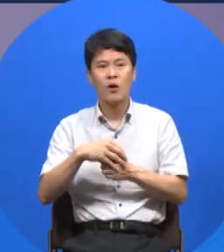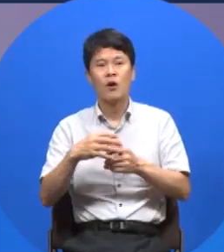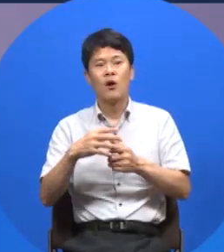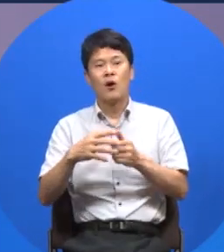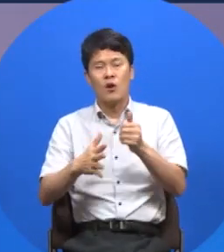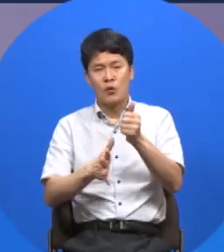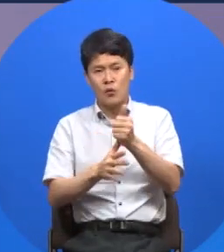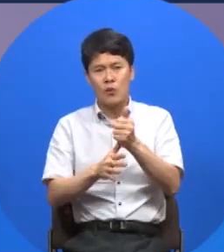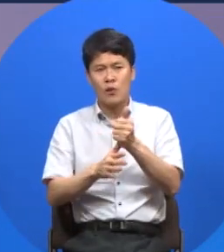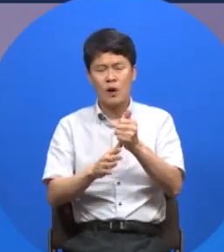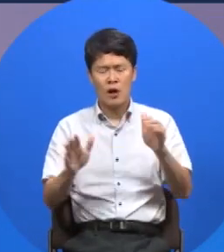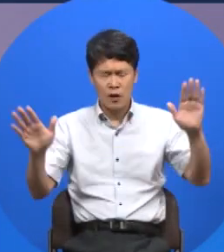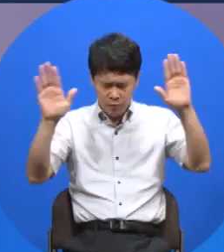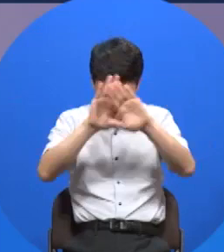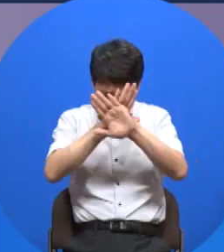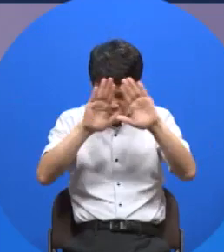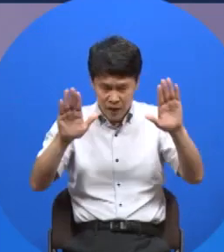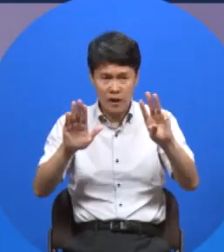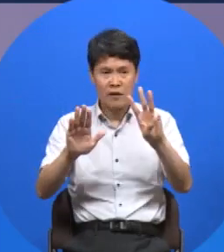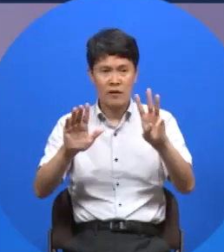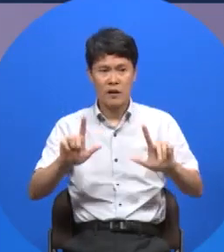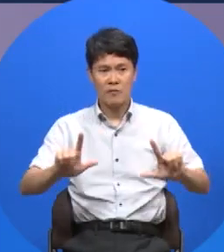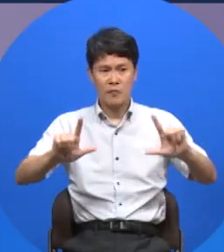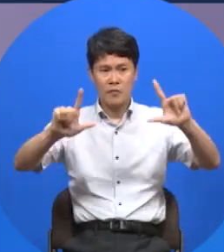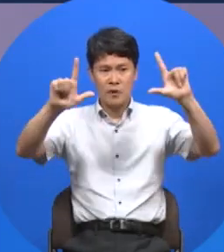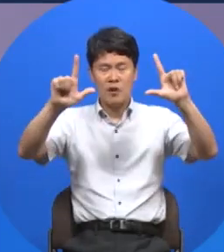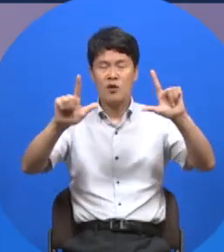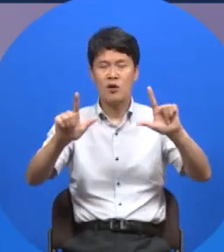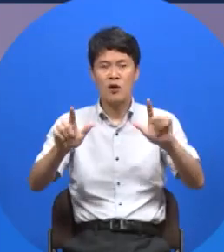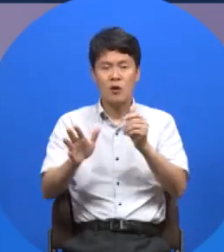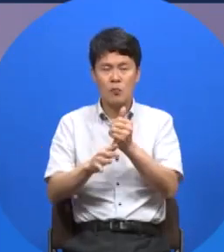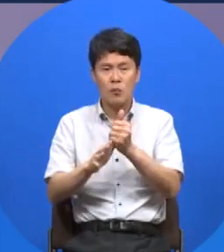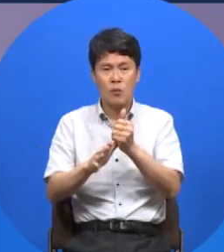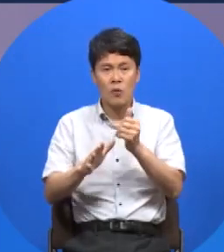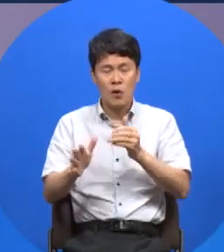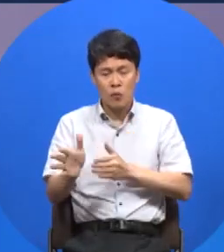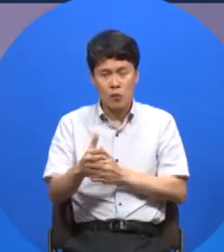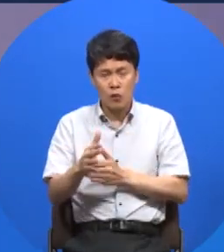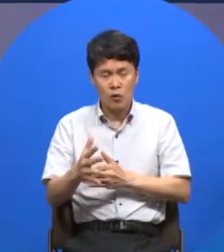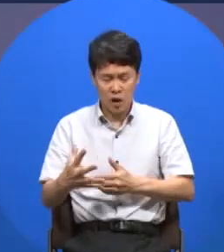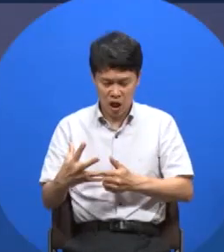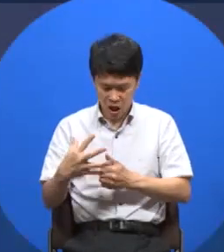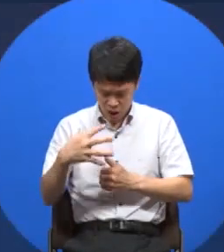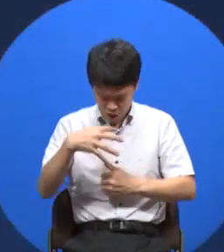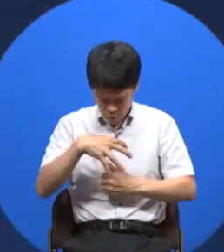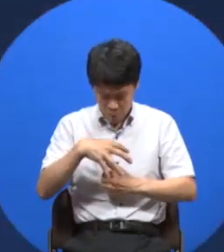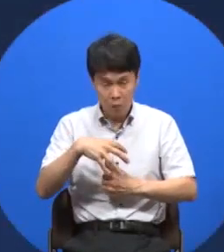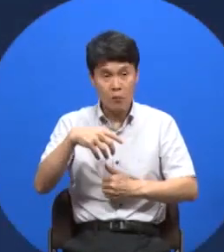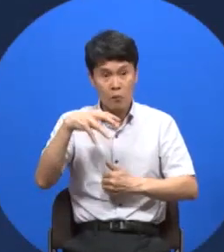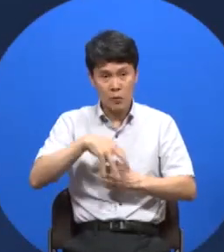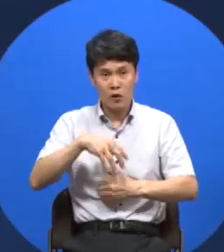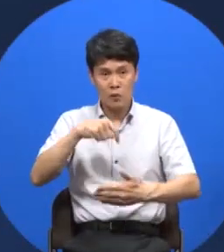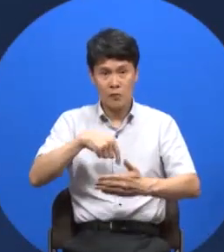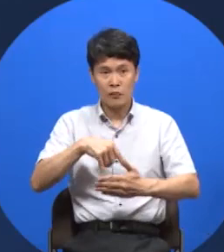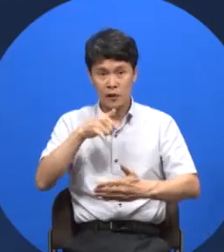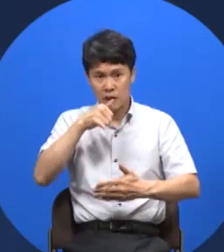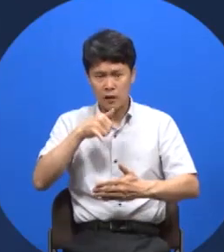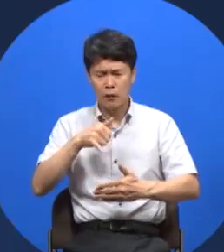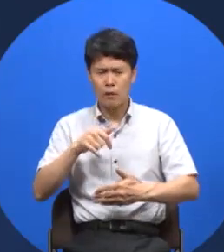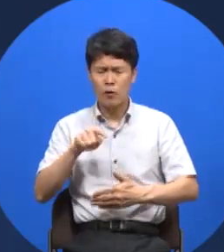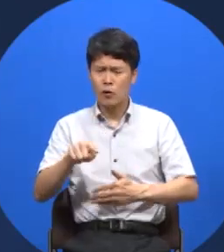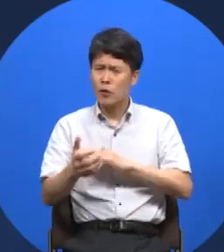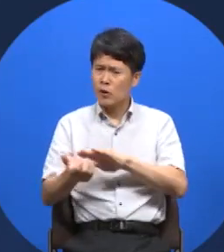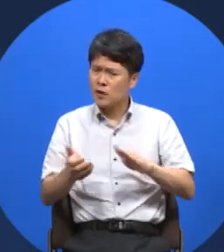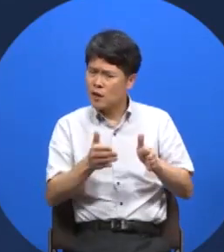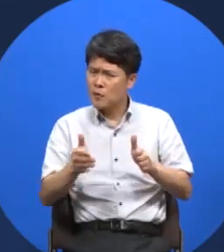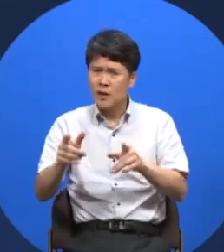요나가 밤낮 3일을 물고기 뱃속에 있으니라. 여기 예비하사 혹은 준비하사라는 단어가